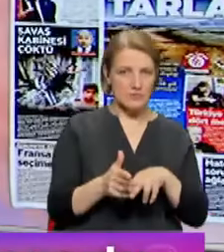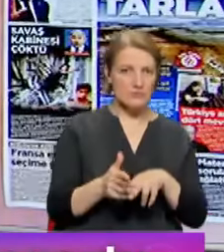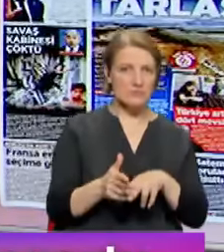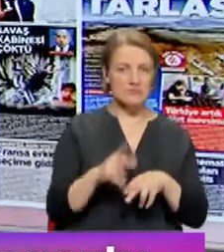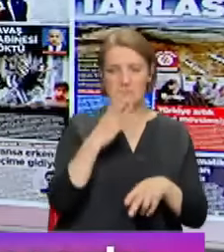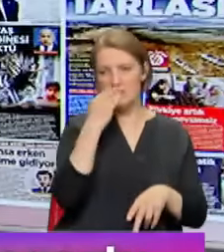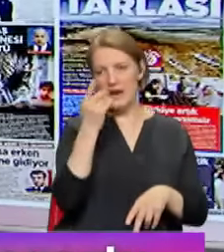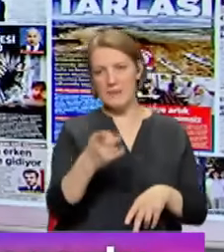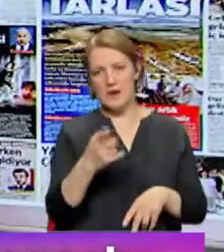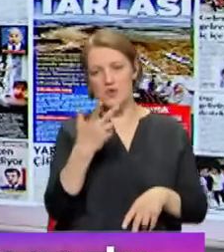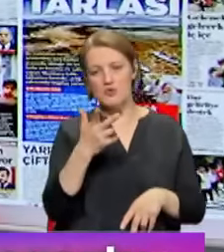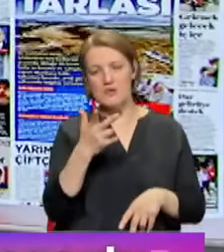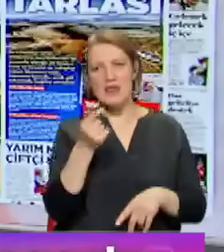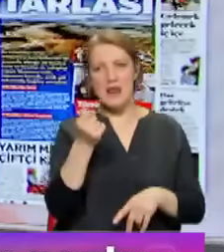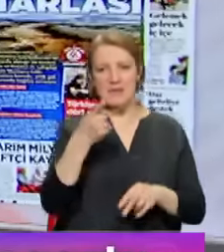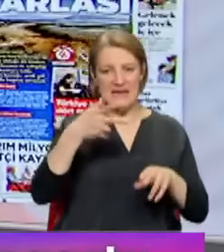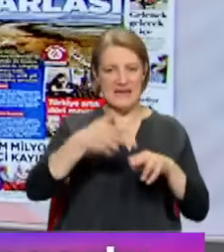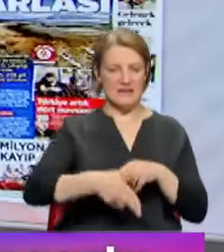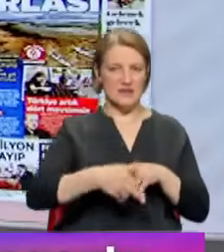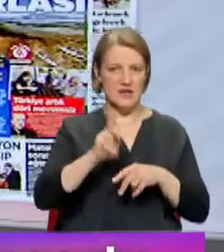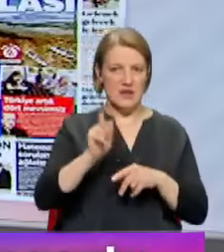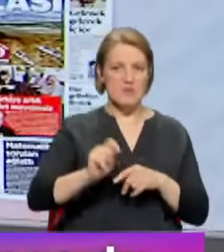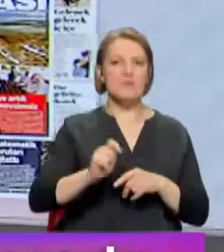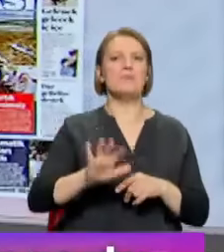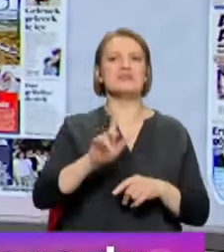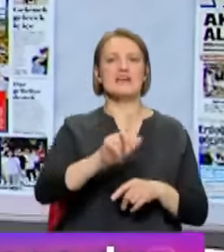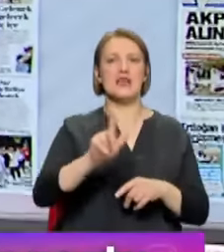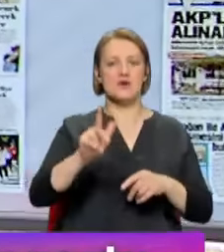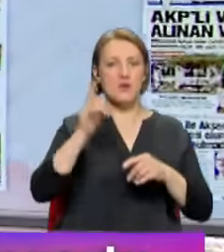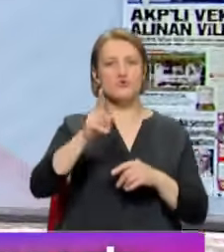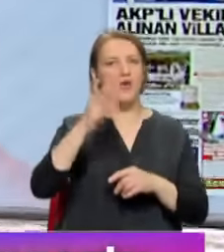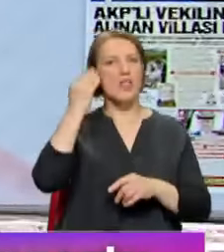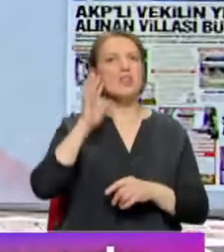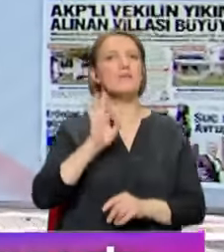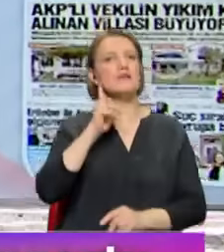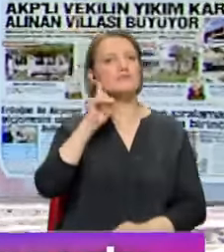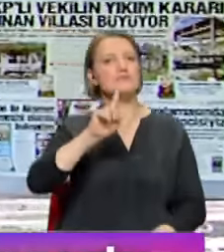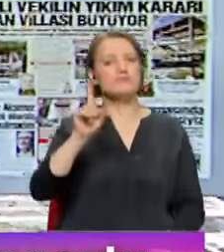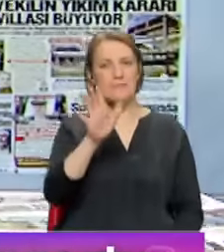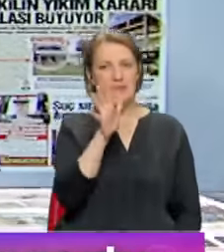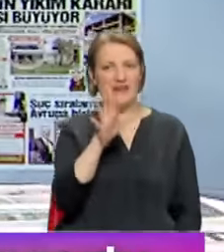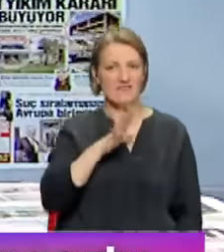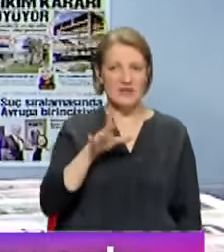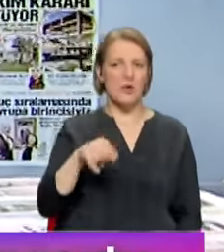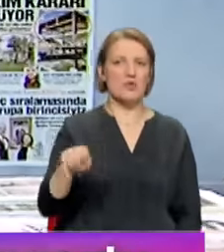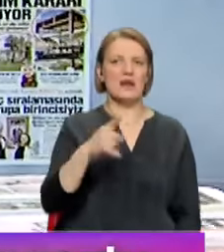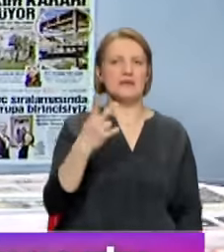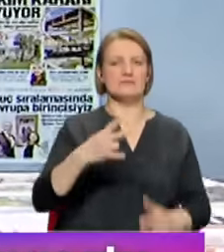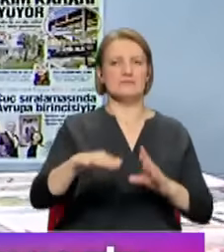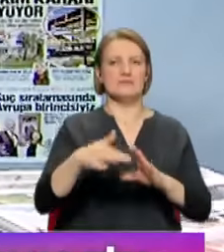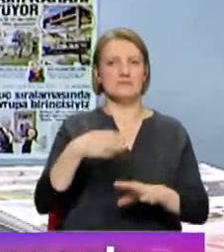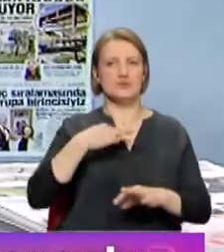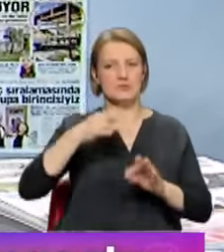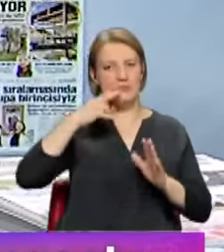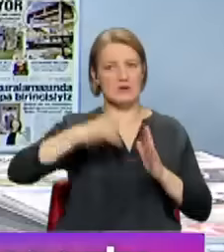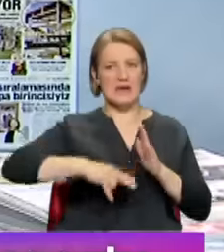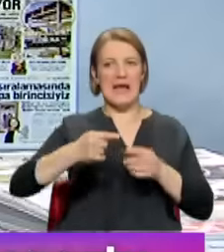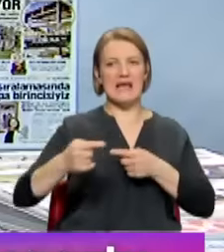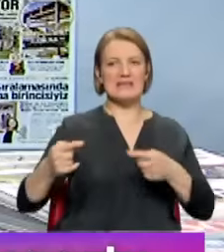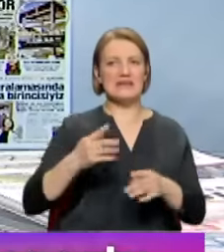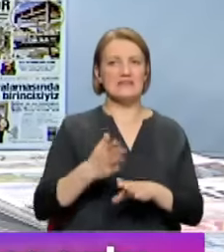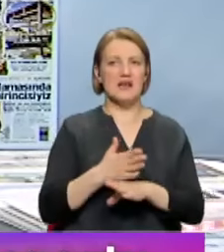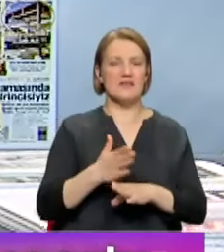yani ikramiyeden 3000 liradan bir kesinti yapılmaması gerekiyor. Bunu anlayamadık. Bilenler varsa onu da yazsınlar. Biz de bakıyoruz şimdi bu